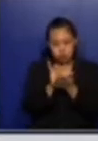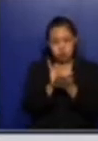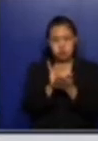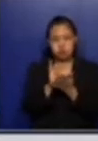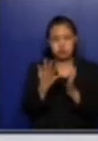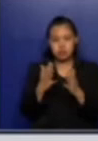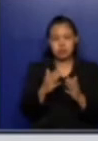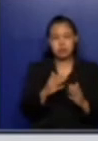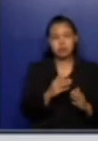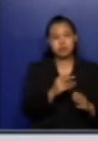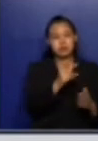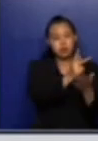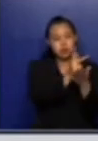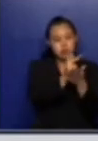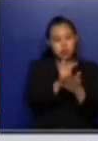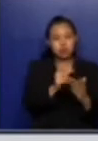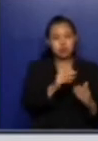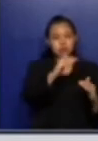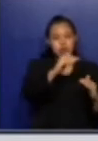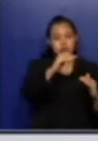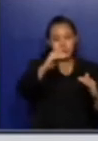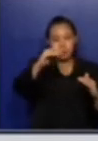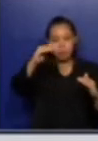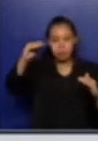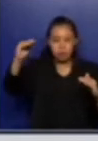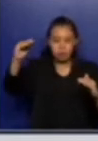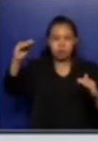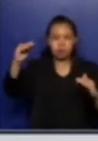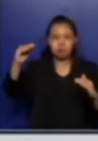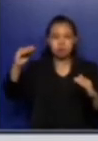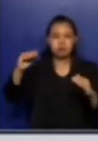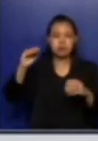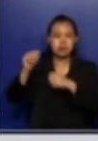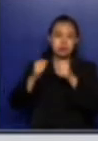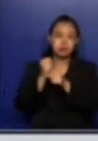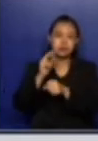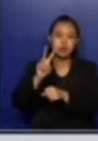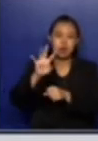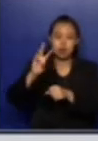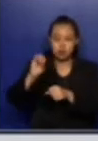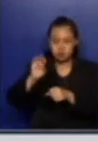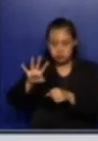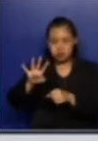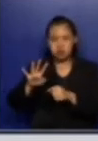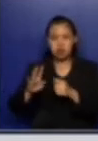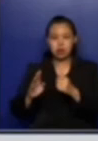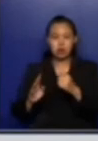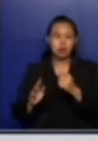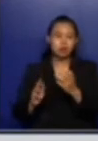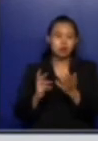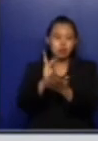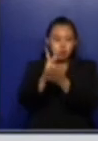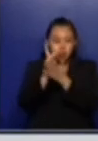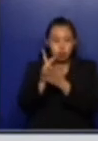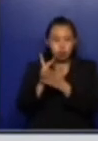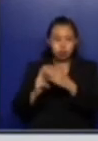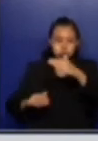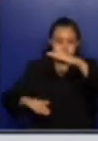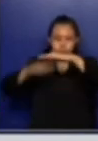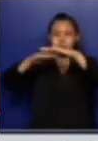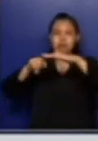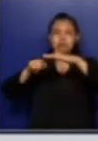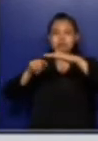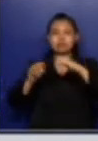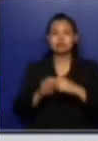พิ่มขึ้นแต่กลายเป็น64นี่นะครับท่านกู้เต็มอัตราเลยแล้ววันนี้นะครับถามว่าถ้ารายรับ